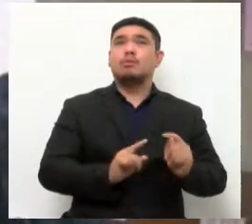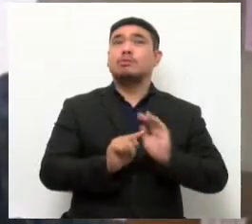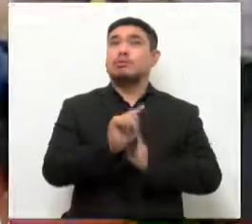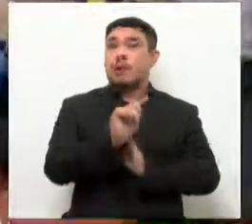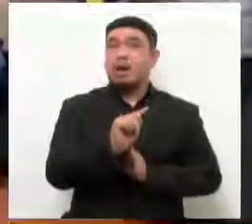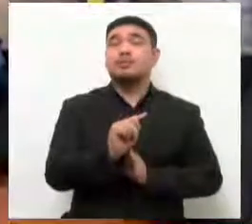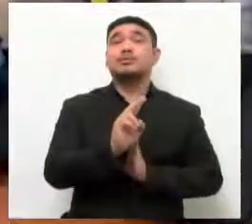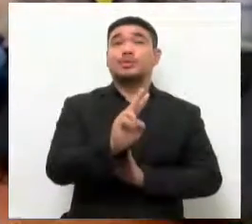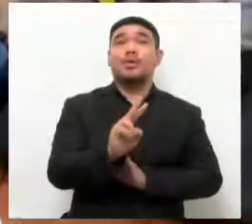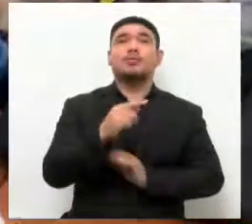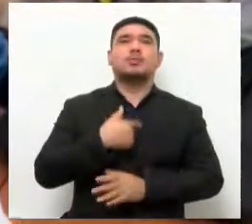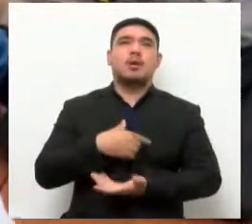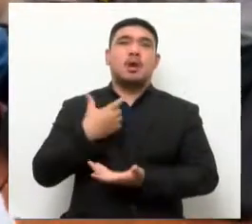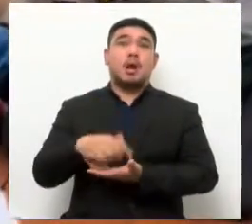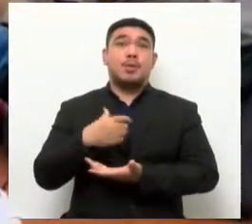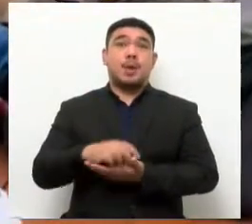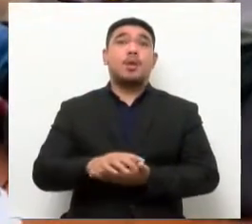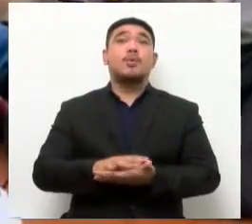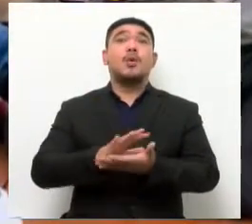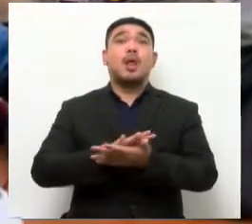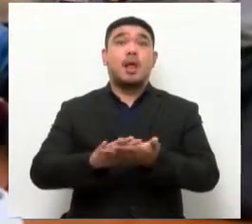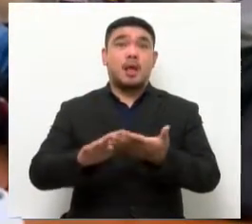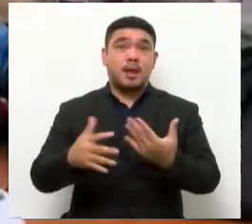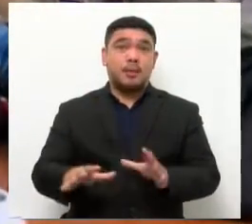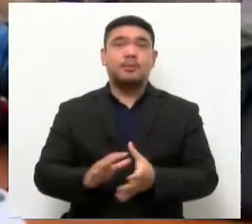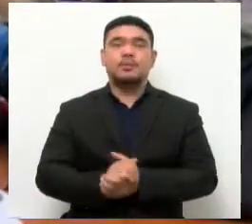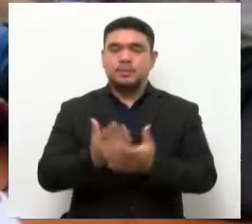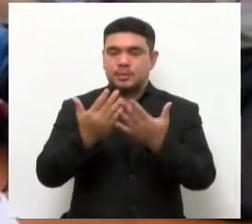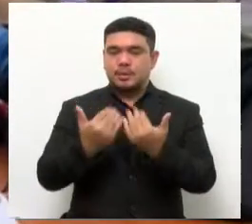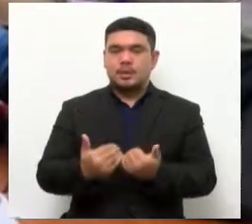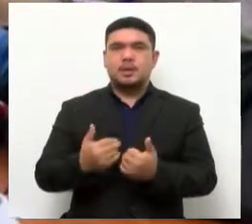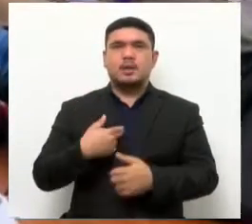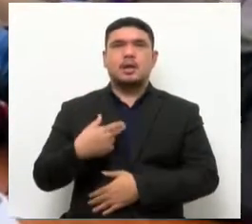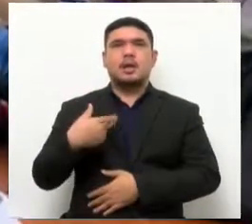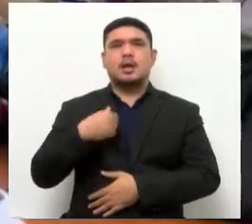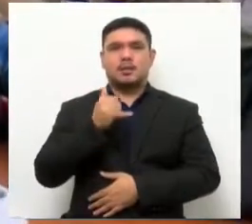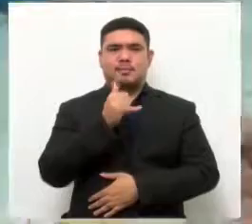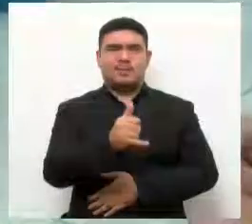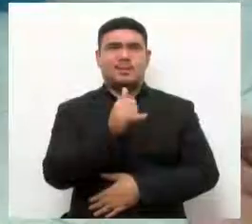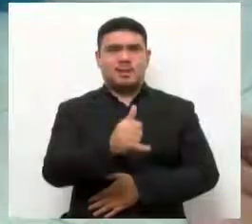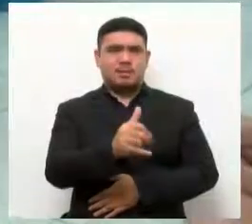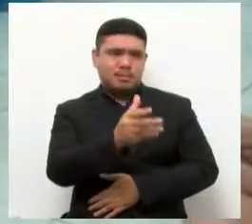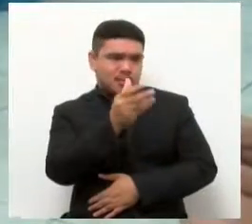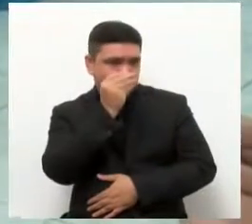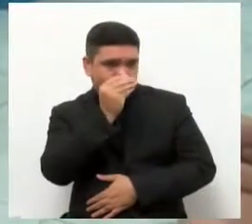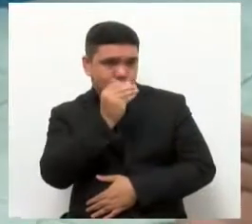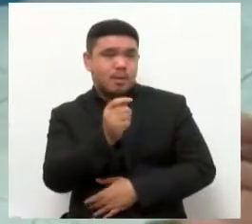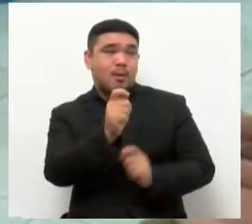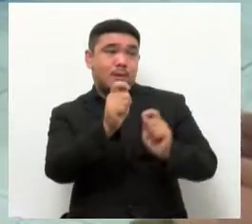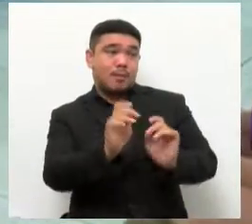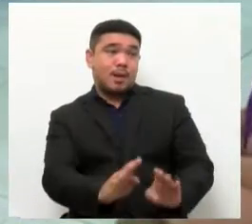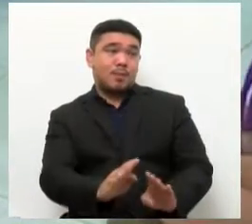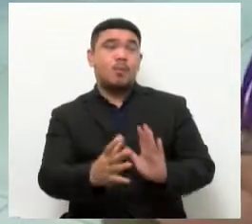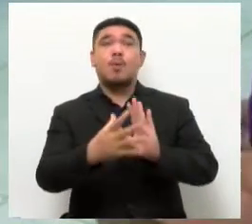2ได้กล่าวนำไว้เบื้องต้นทั้งนี้คณะศึกษานิเทศได้มีการออกแบบโครงการอบรมเชิงปฏิบัติ